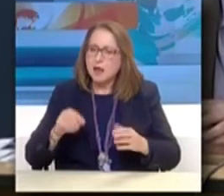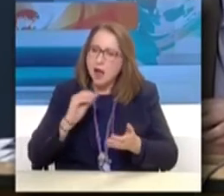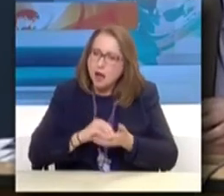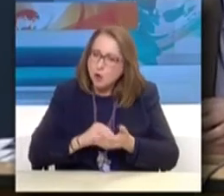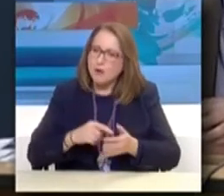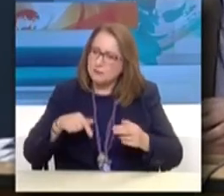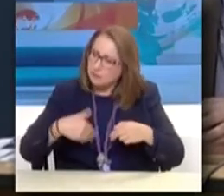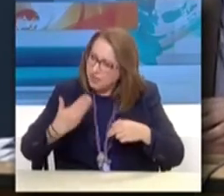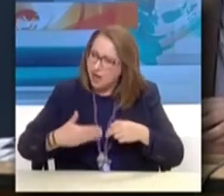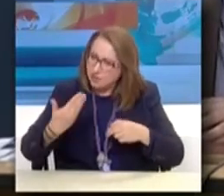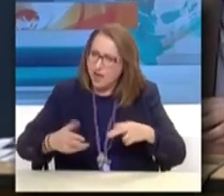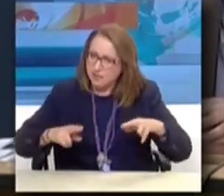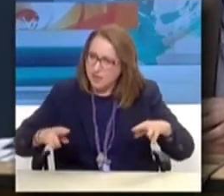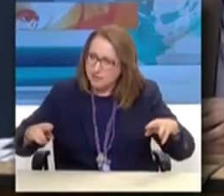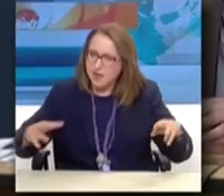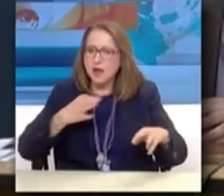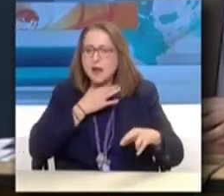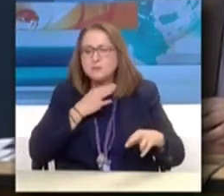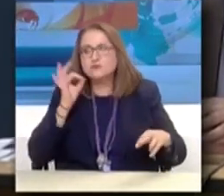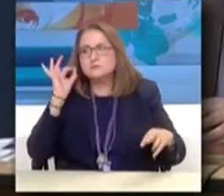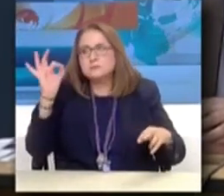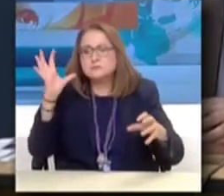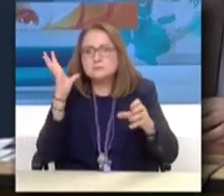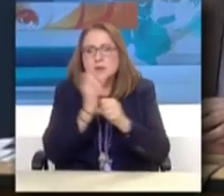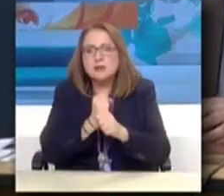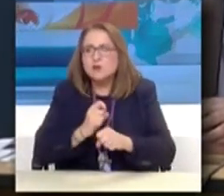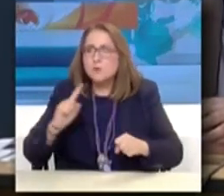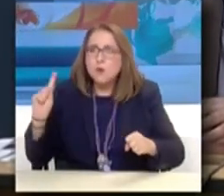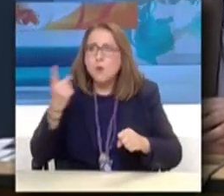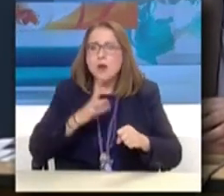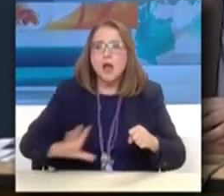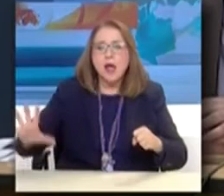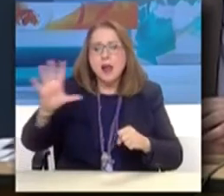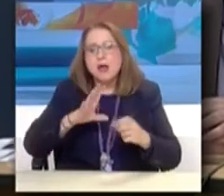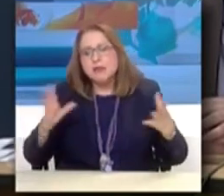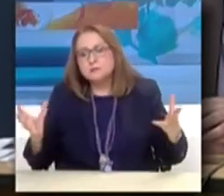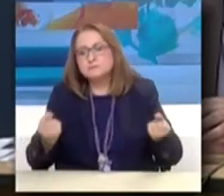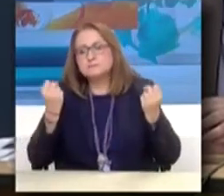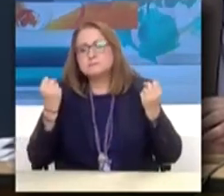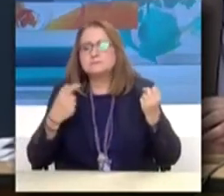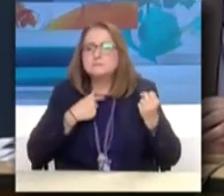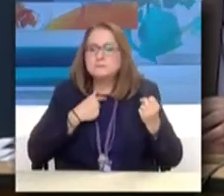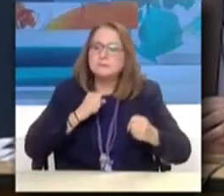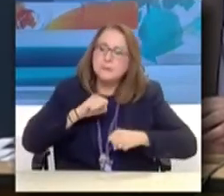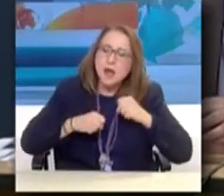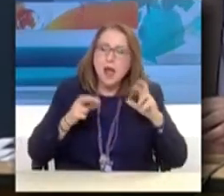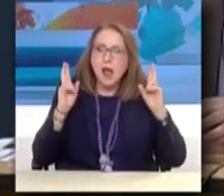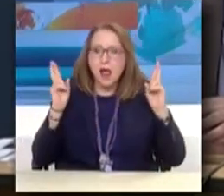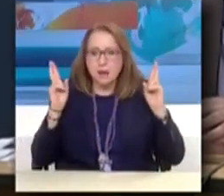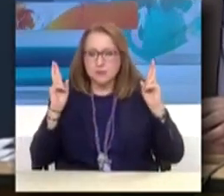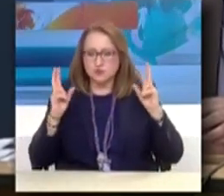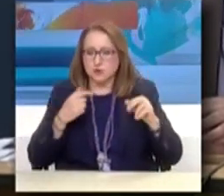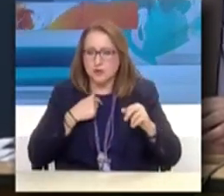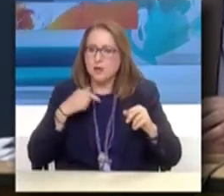Στόχος είναι να καλύψουμε όλες τις ανάγκες. Θα φτάσουμε όπου χρειαστεί, πιστεύουμε. Υπάρχει ένας σχεδιασμός προκειμένου και να